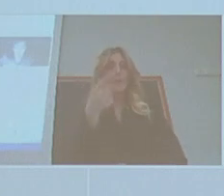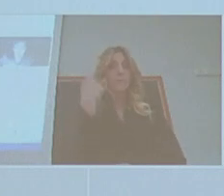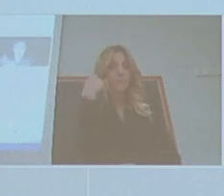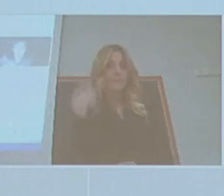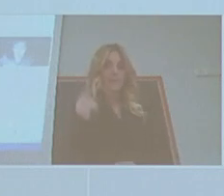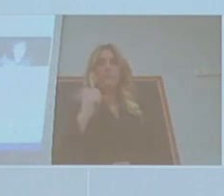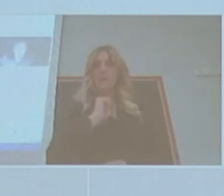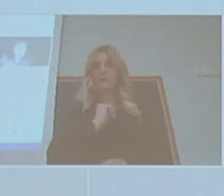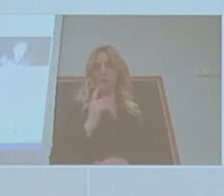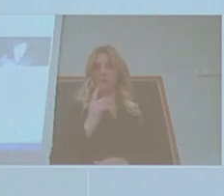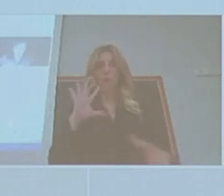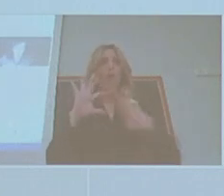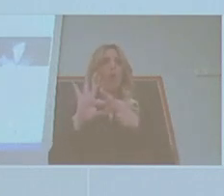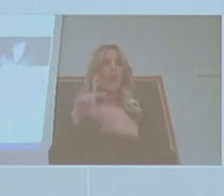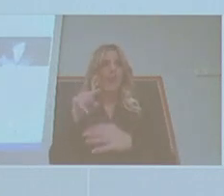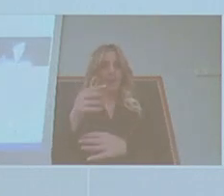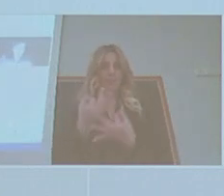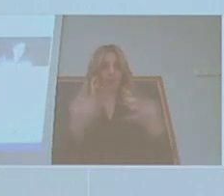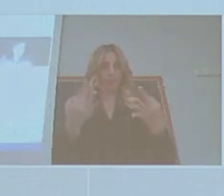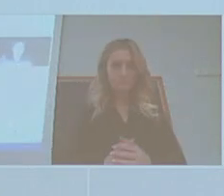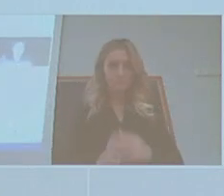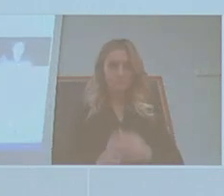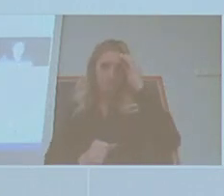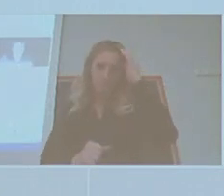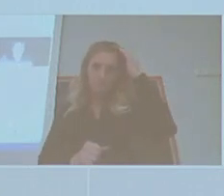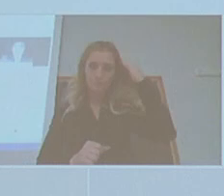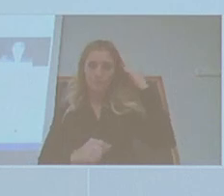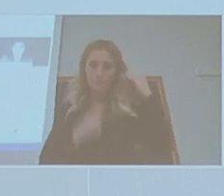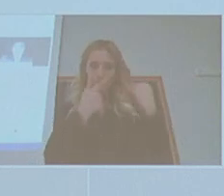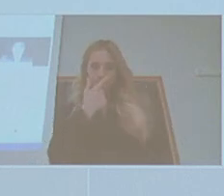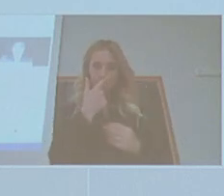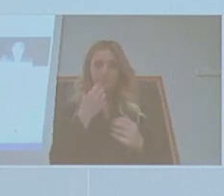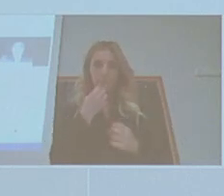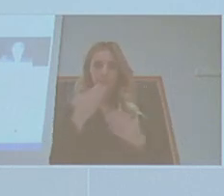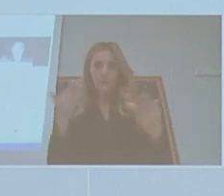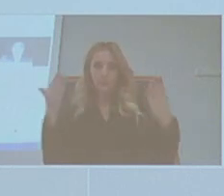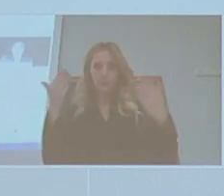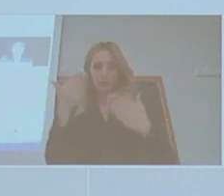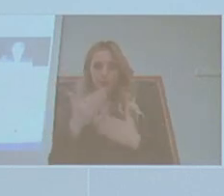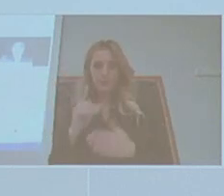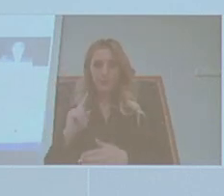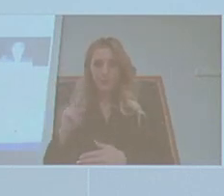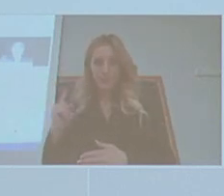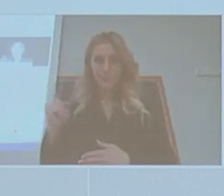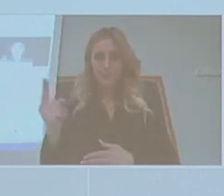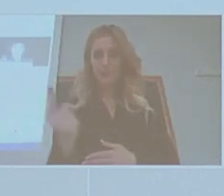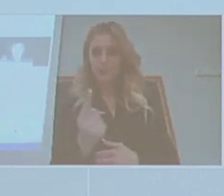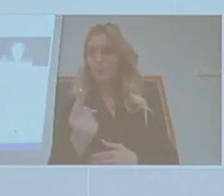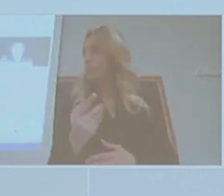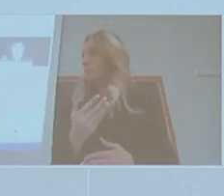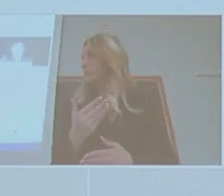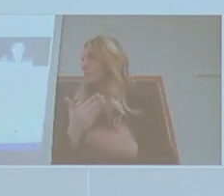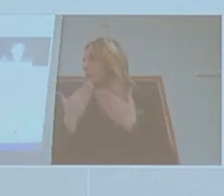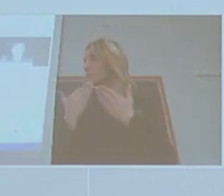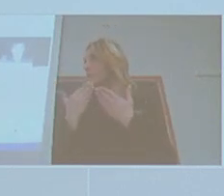credo che sia tutto a posto il collegamento. Grazie. Prego. Buonasera a tutti, intanto grazie per la parola e grazie